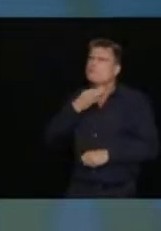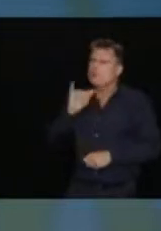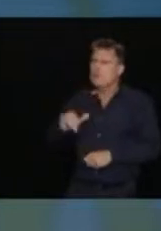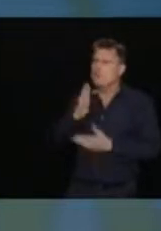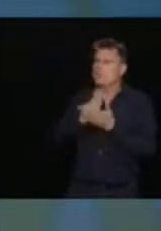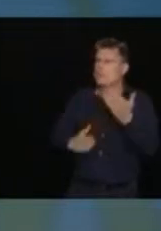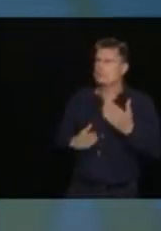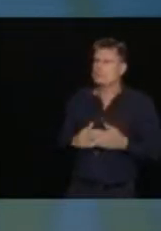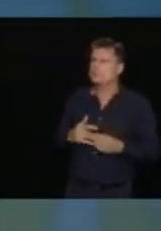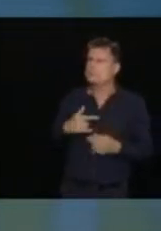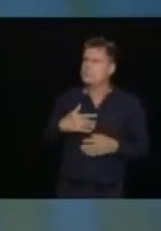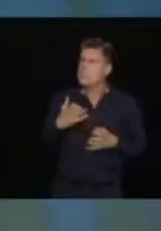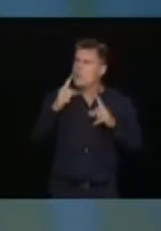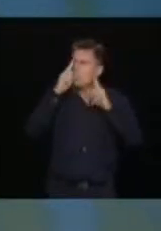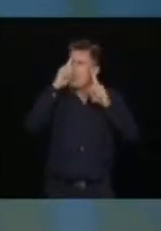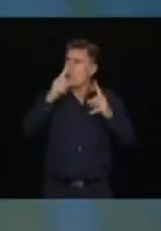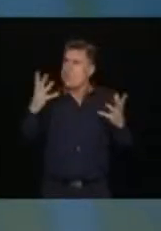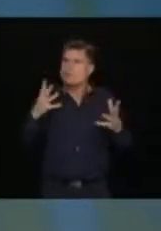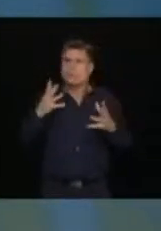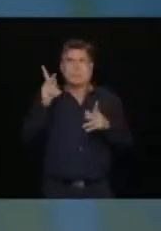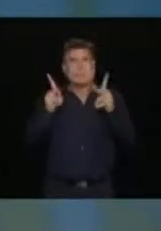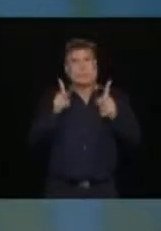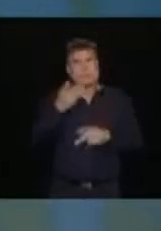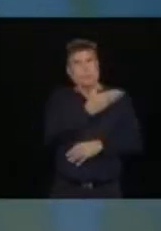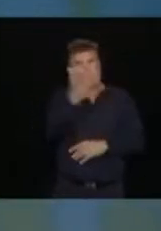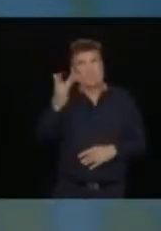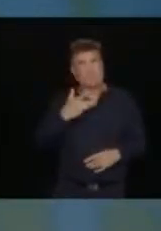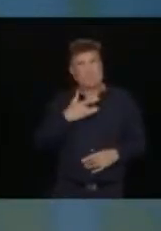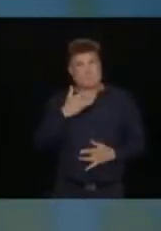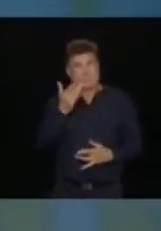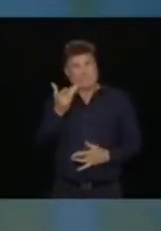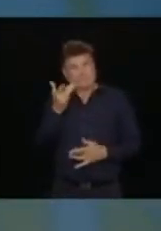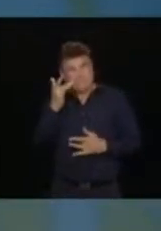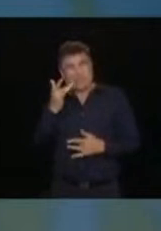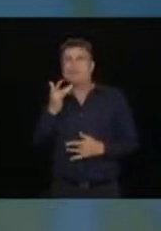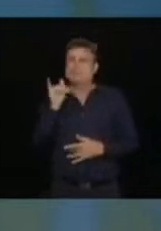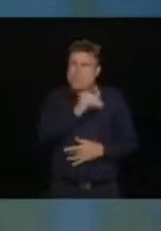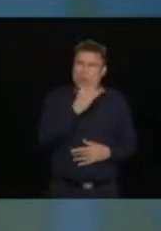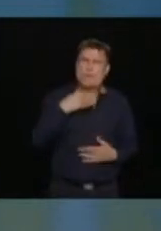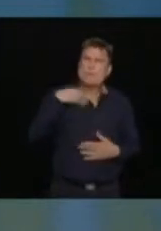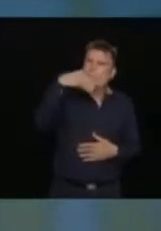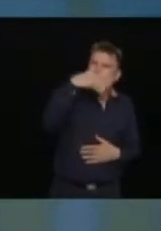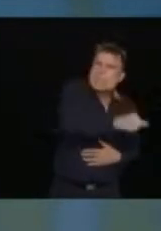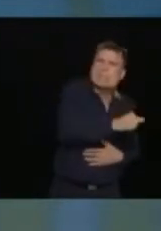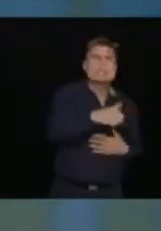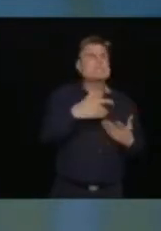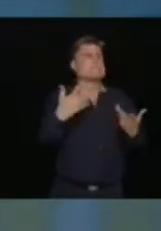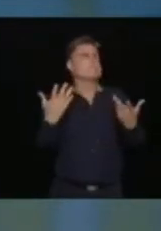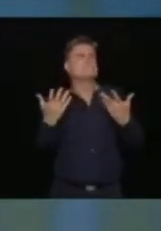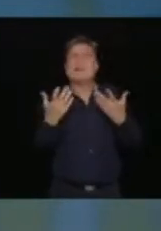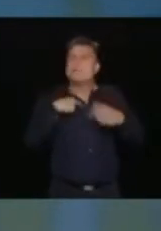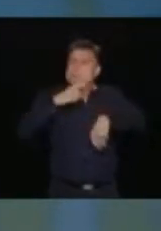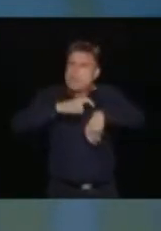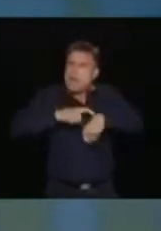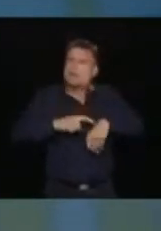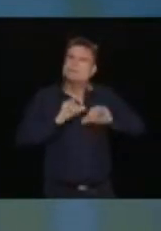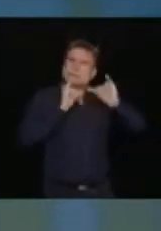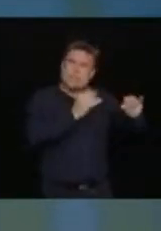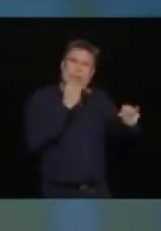through the next few months of this pandemic. 79%的呢是生病的时候呢，不舒服的呢在家里。